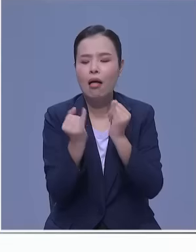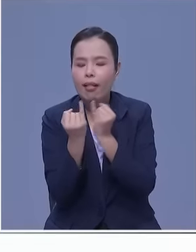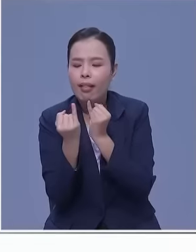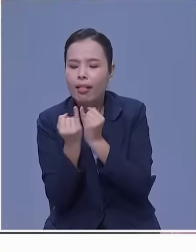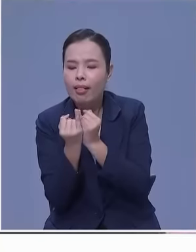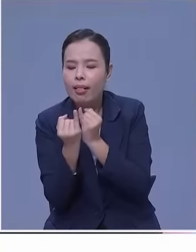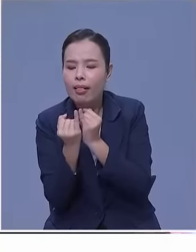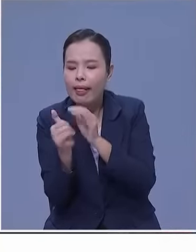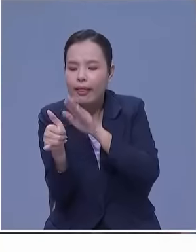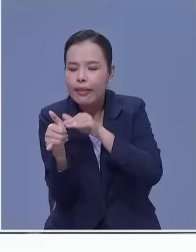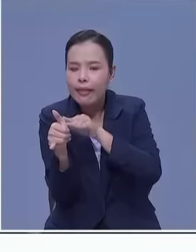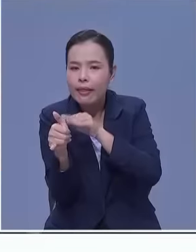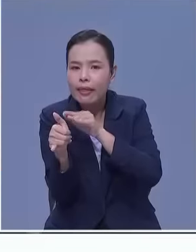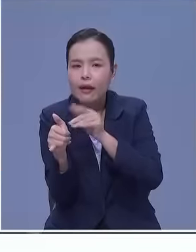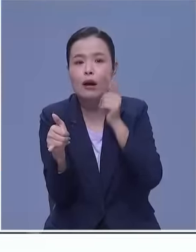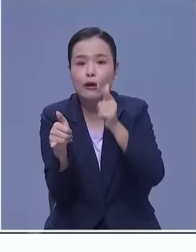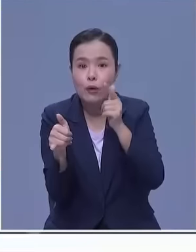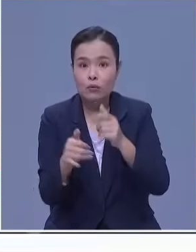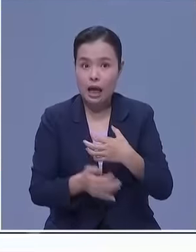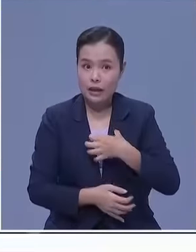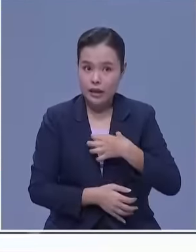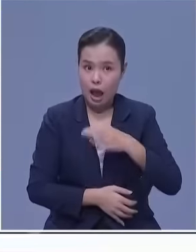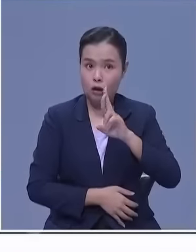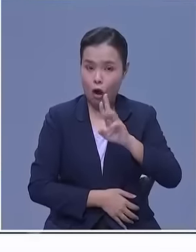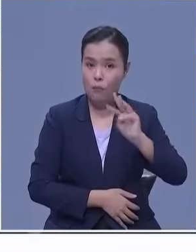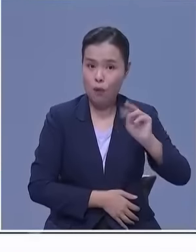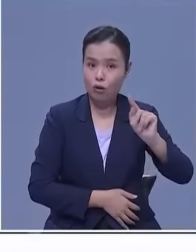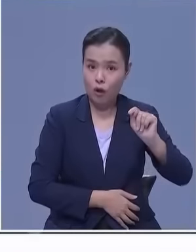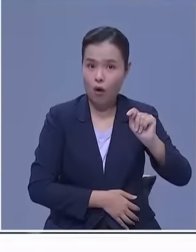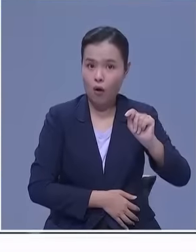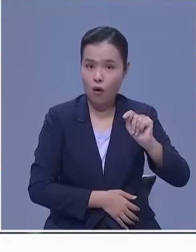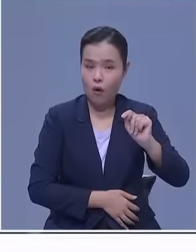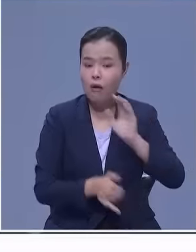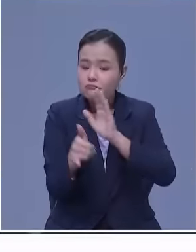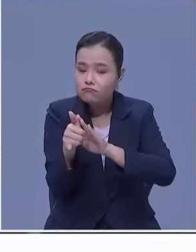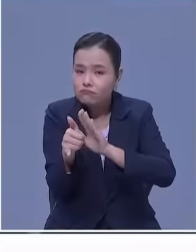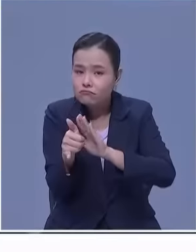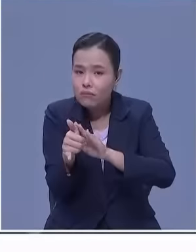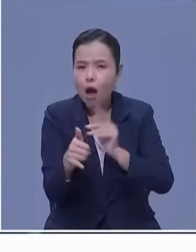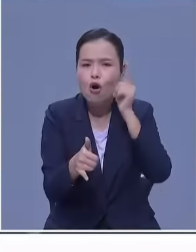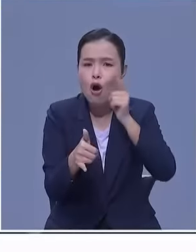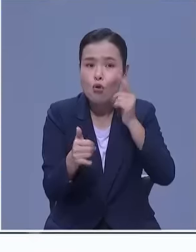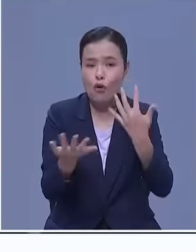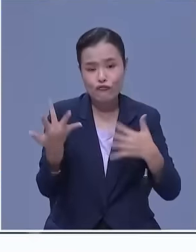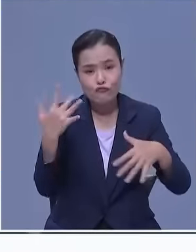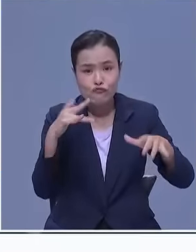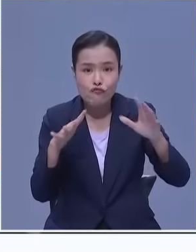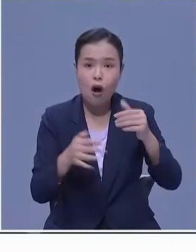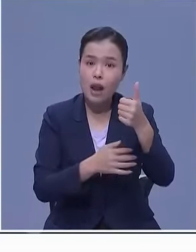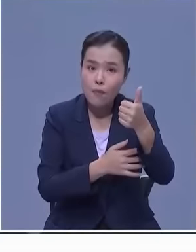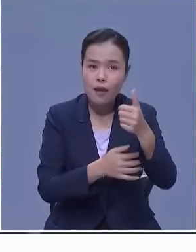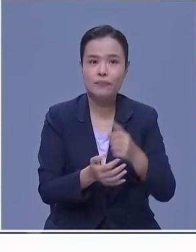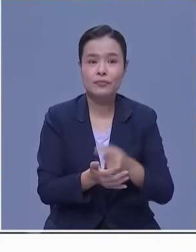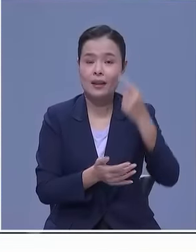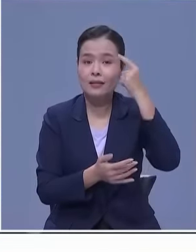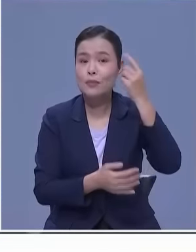สุดหรือไม่ อยากเป็นรัฐมนตรีไหมเอาใจลุงฟ้อนแบบนี้ได้หรือเปล่าต้องเอาใจลุงนะคือเราก็ย้อนนึกไปหลาย